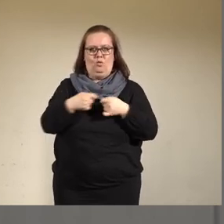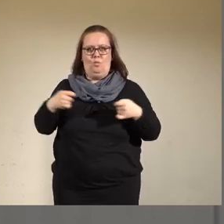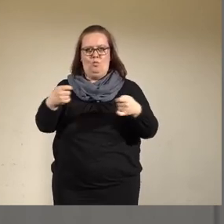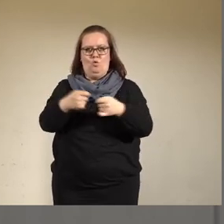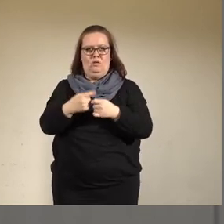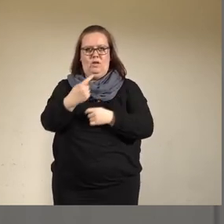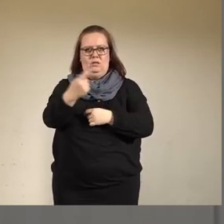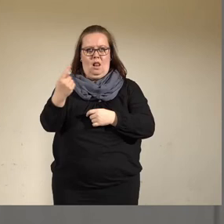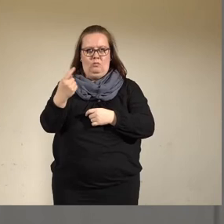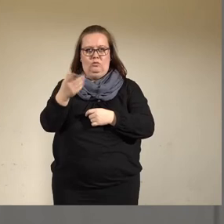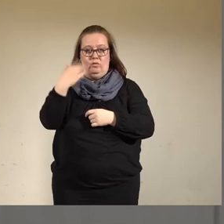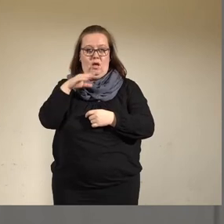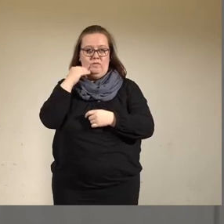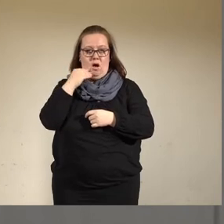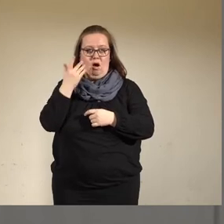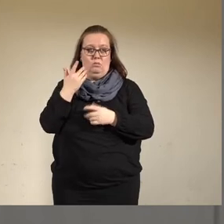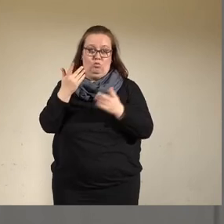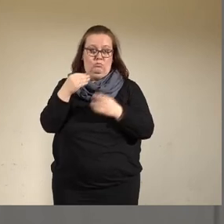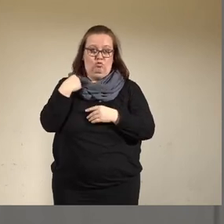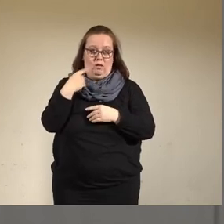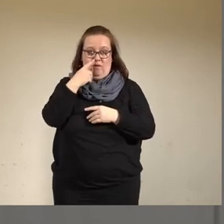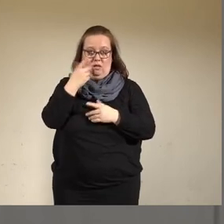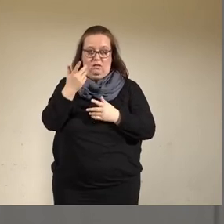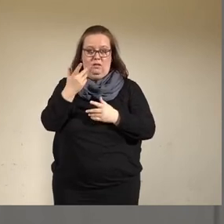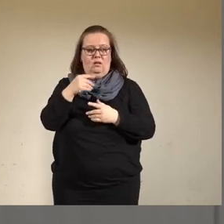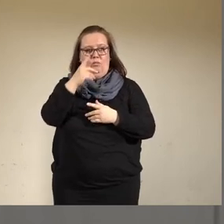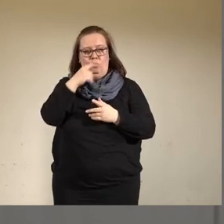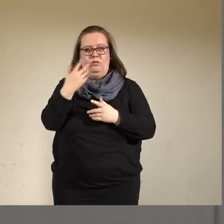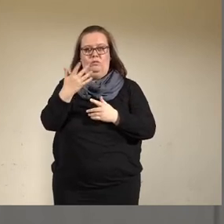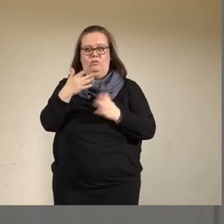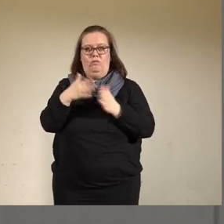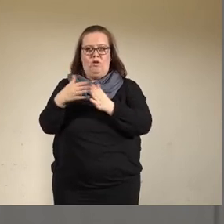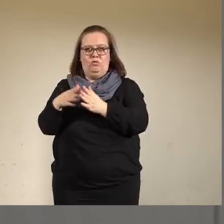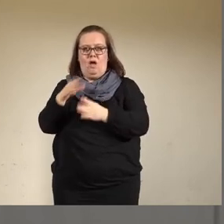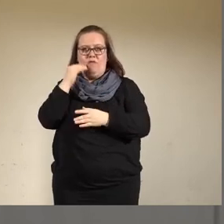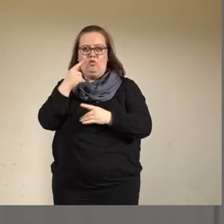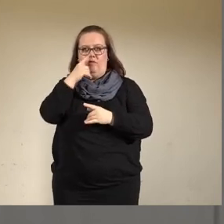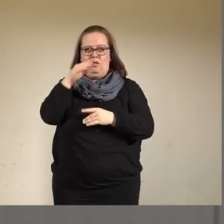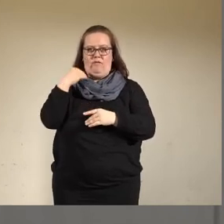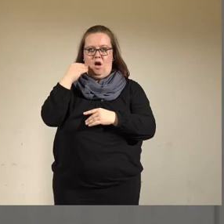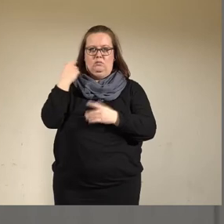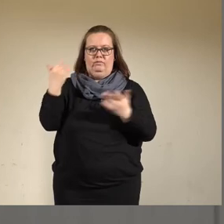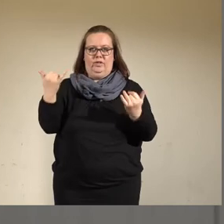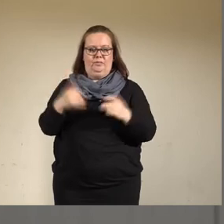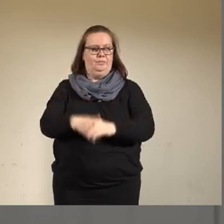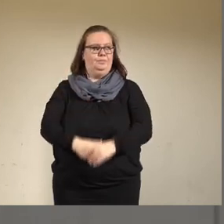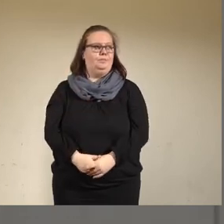von denen Sie irgendwann erfahren haben, Sie werden es gleich sagen, wann, wie haben diese Fraktionen davon erfahren und wann haben Sie davon erfahren?